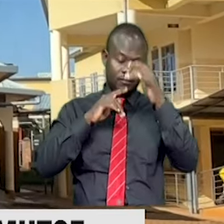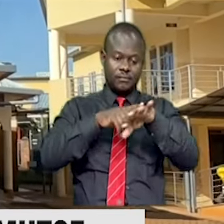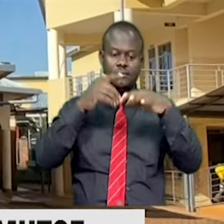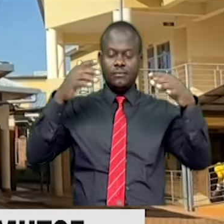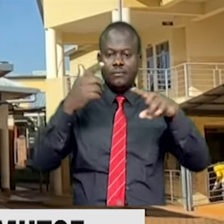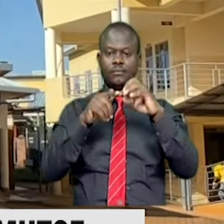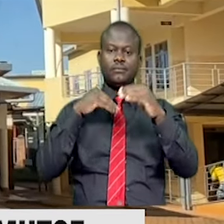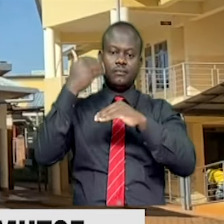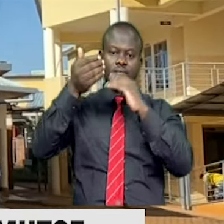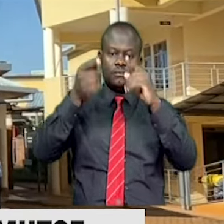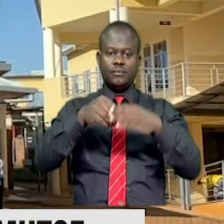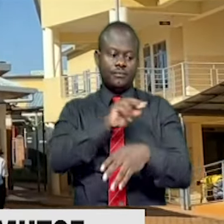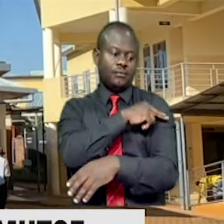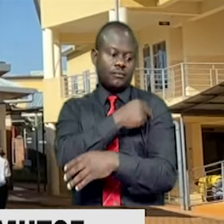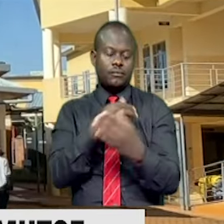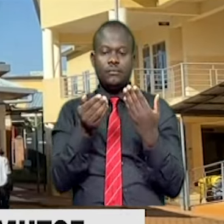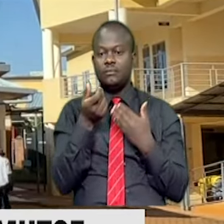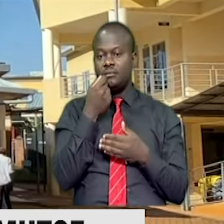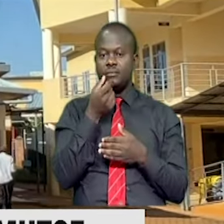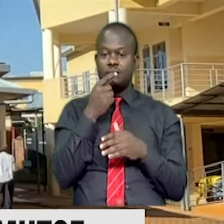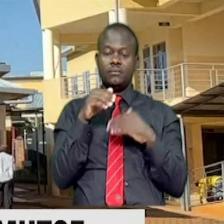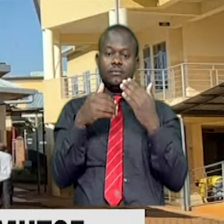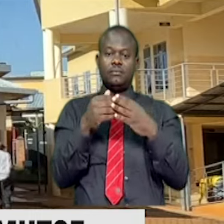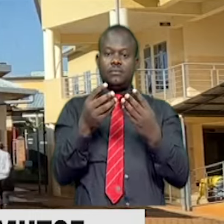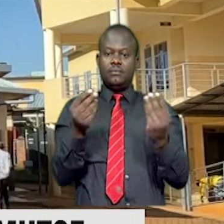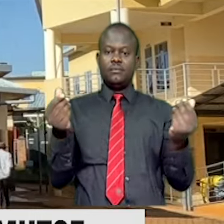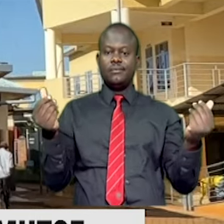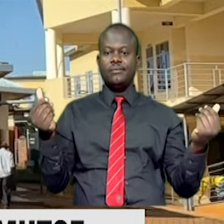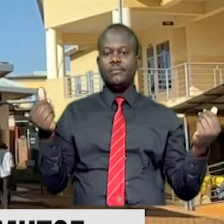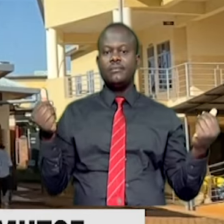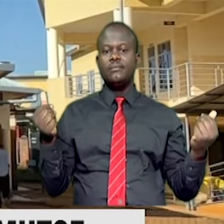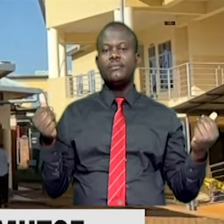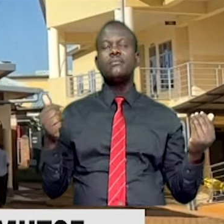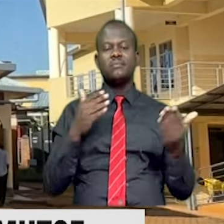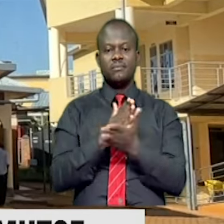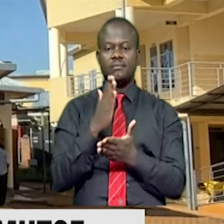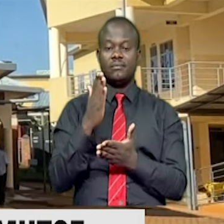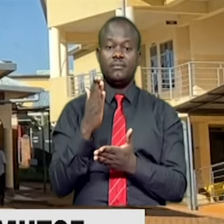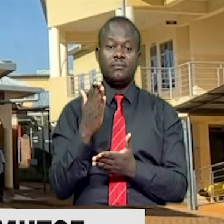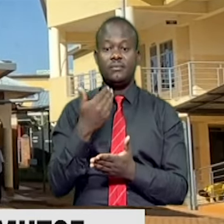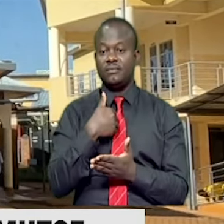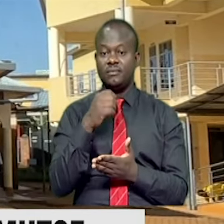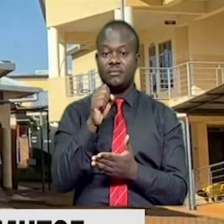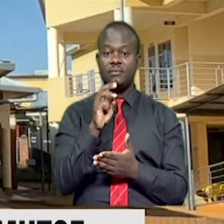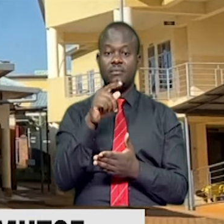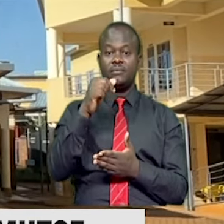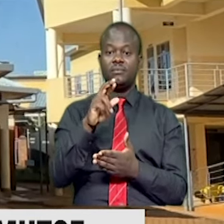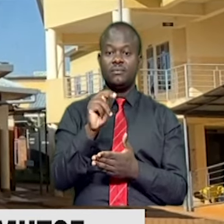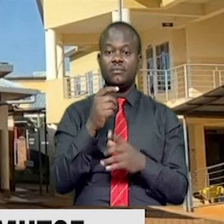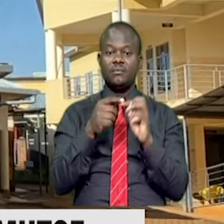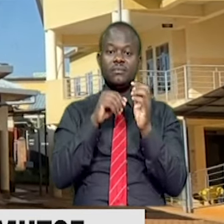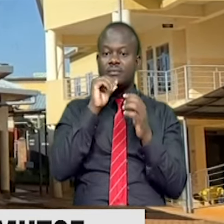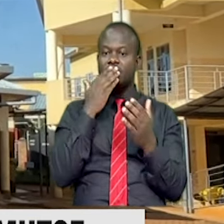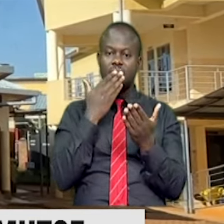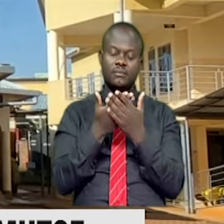ariko naje hano kwa muganga nyine bampa imiti ndakira mbega nari mfite na supaneti ariko ntabwo yari nziza